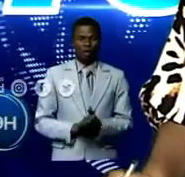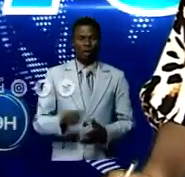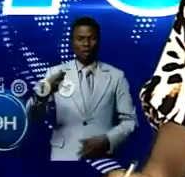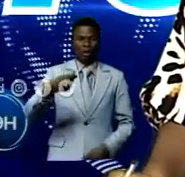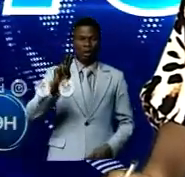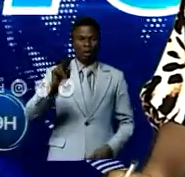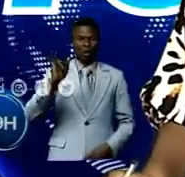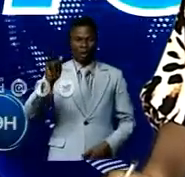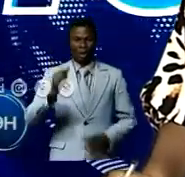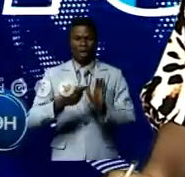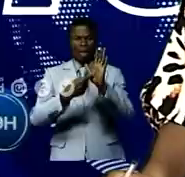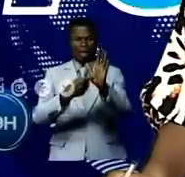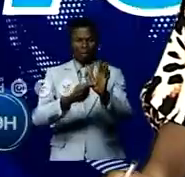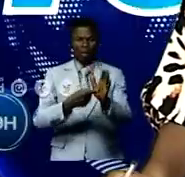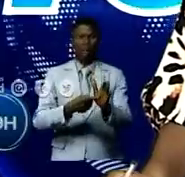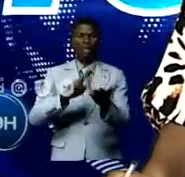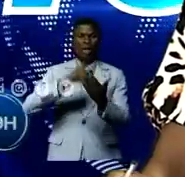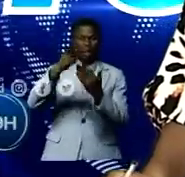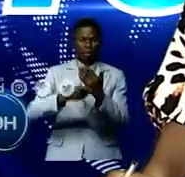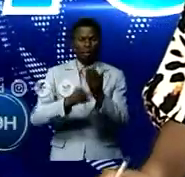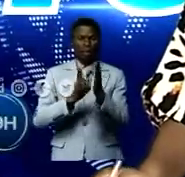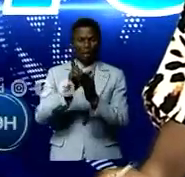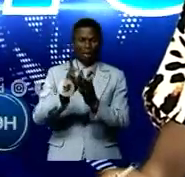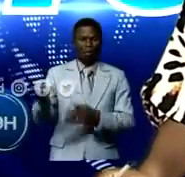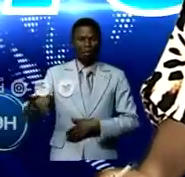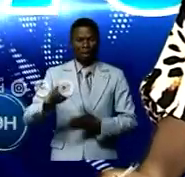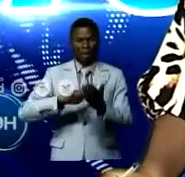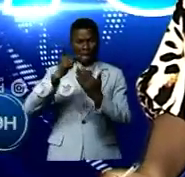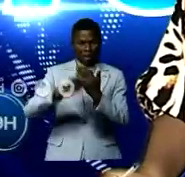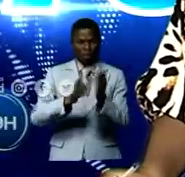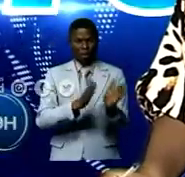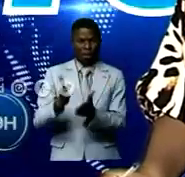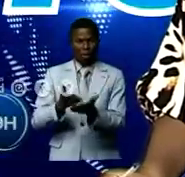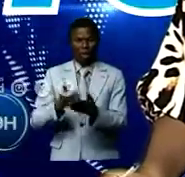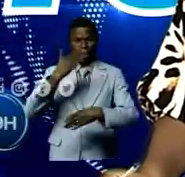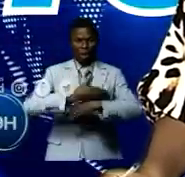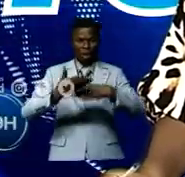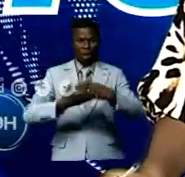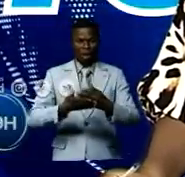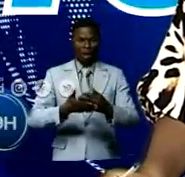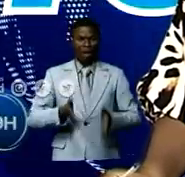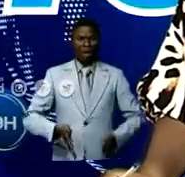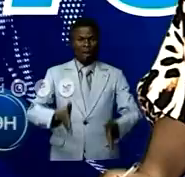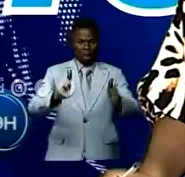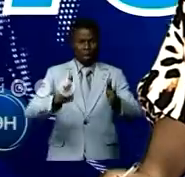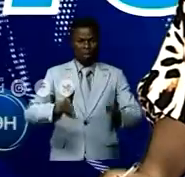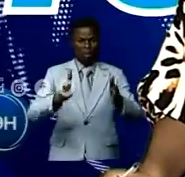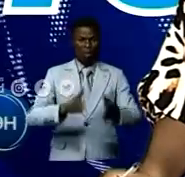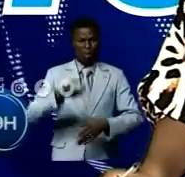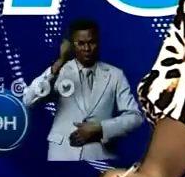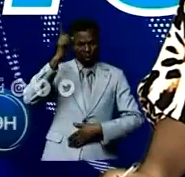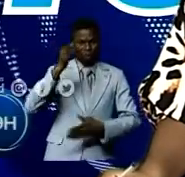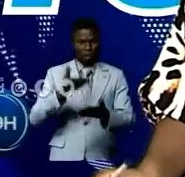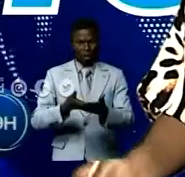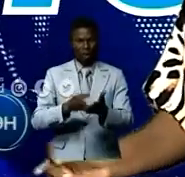a présenté sa feuille de route pour le développement. Parmi les projets, la construction des infrastructures routières en première